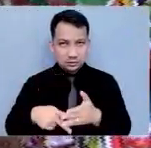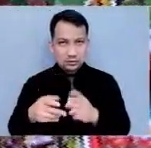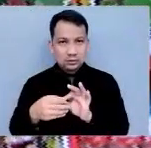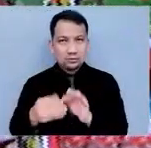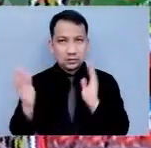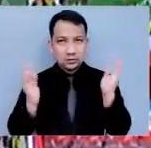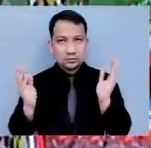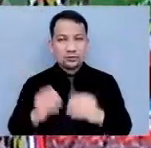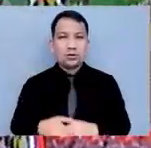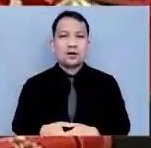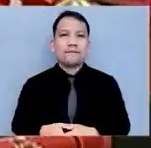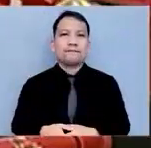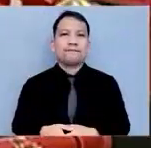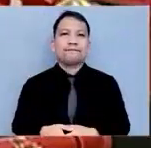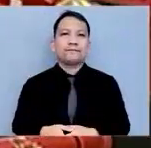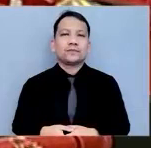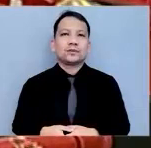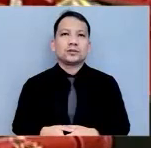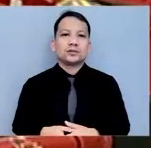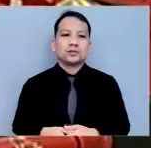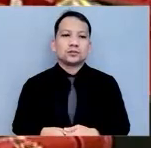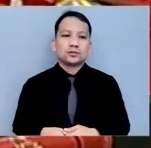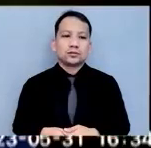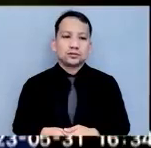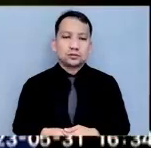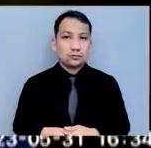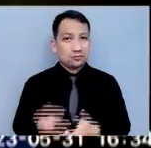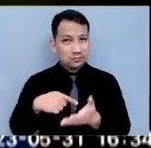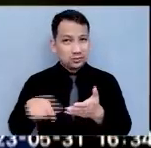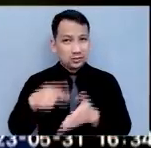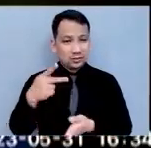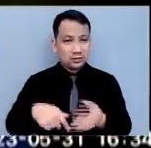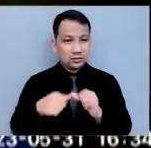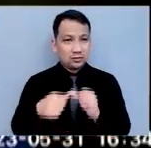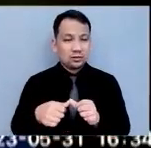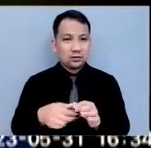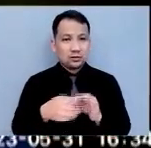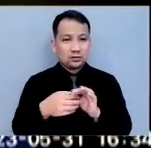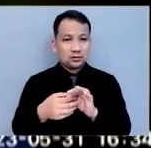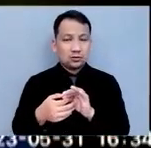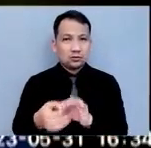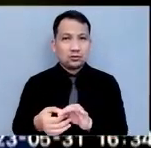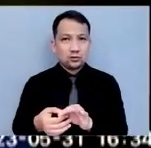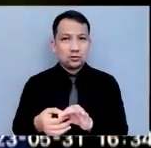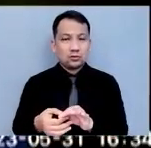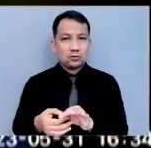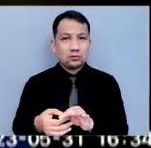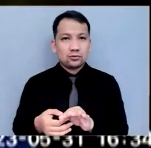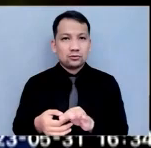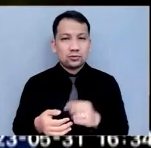serbisyo. Magbabayad tayo ng mas mataas na buwis o kaya mas magbabayad tayo ng mas mataas na